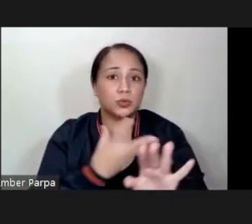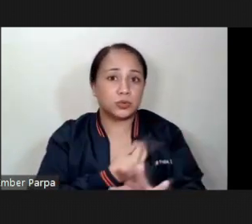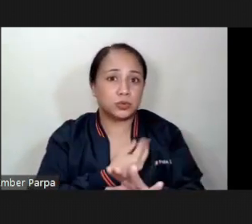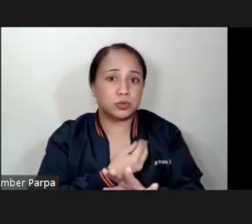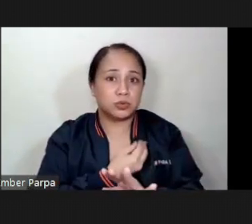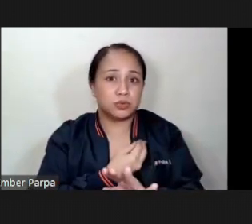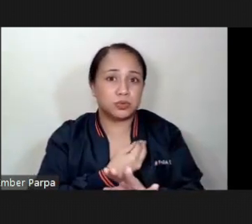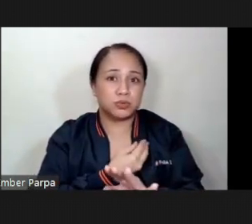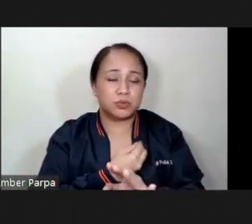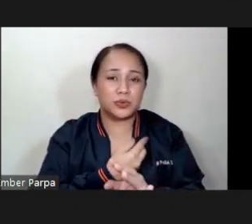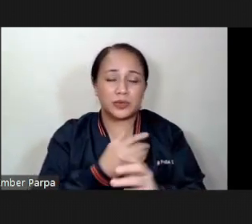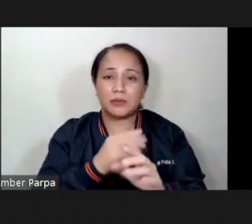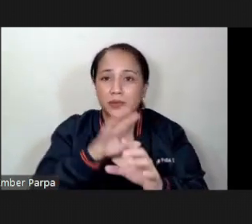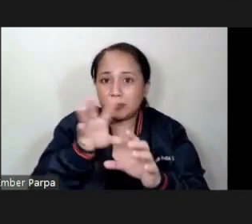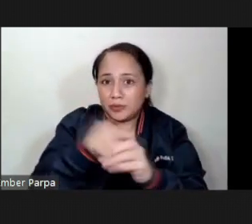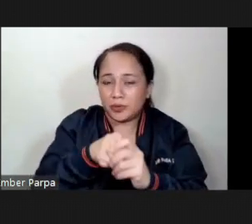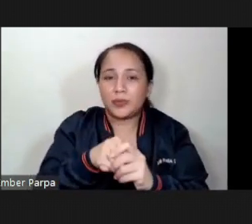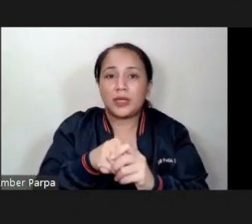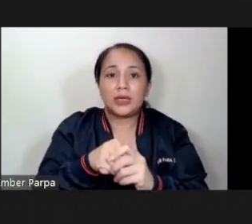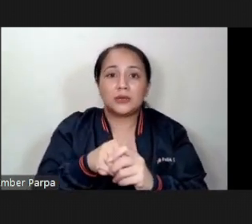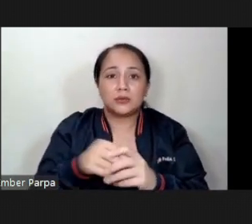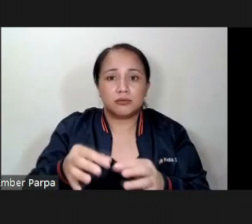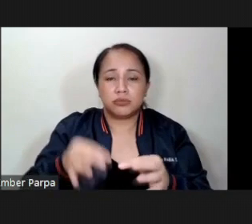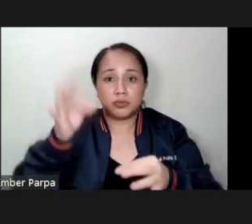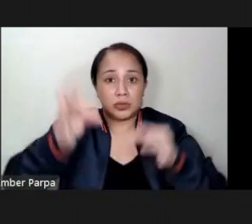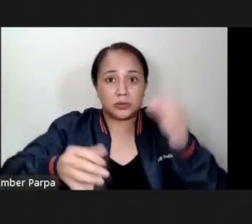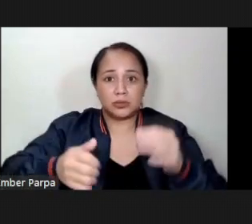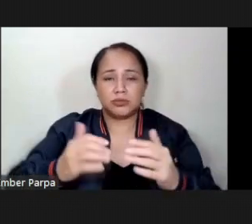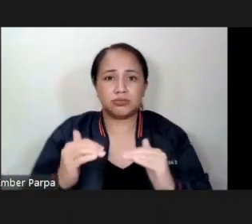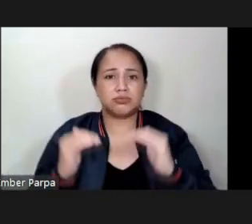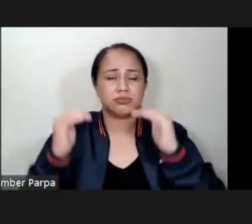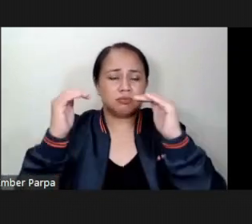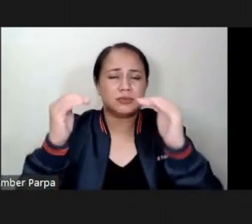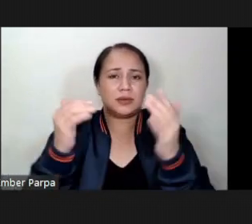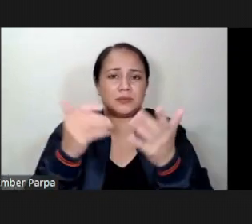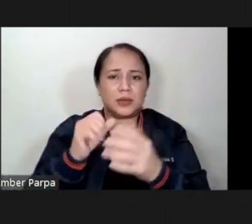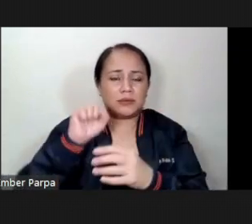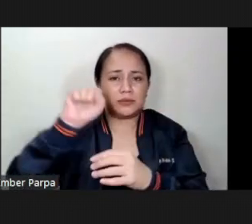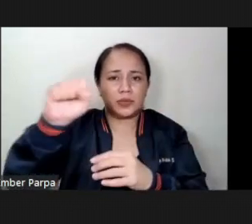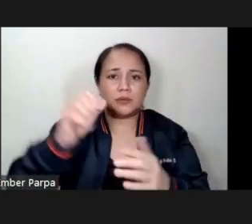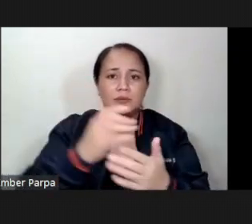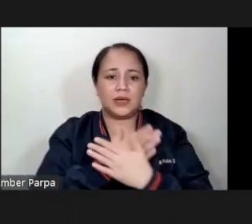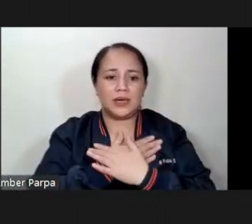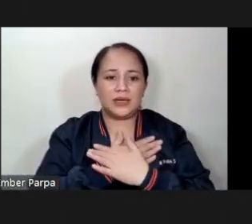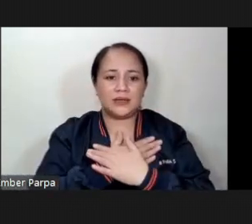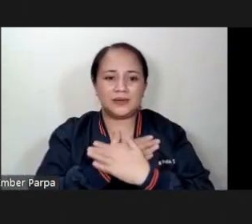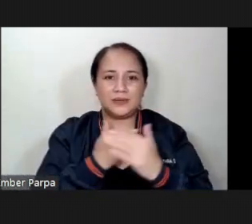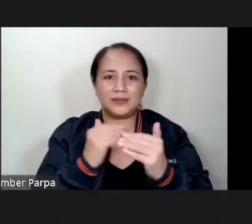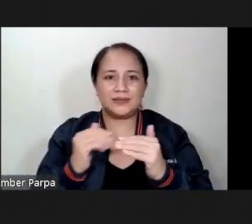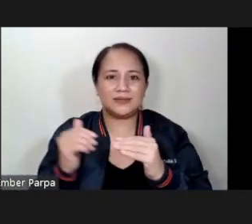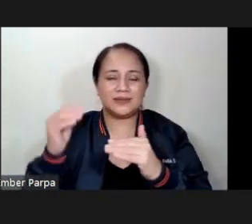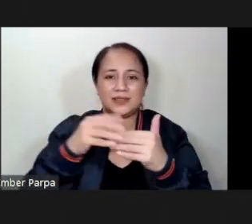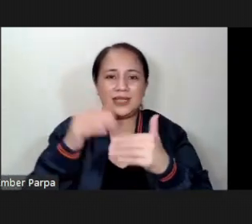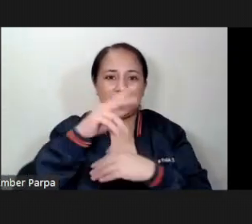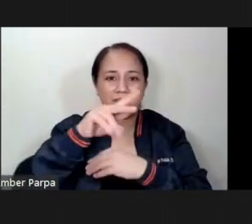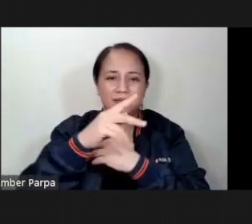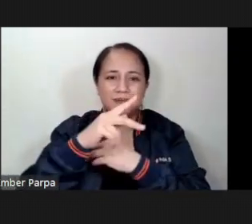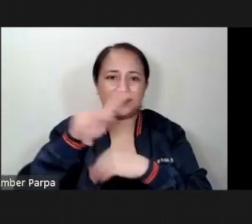na makialam, hustisya itaas at ipaglaban. Pagmamahal mangingibabaw sa ating bayan.